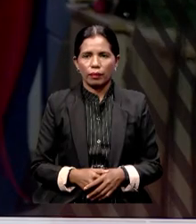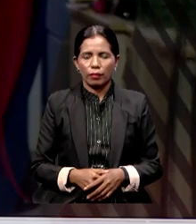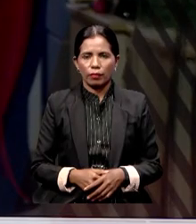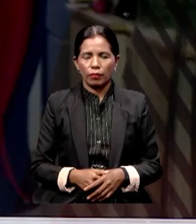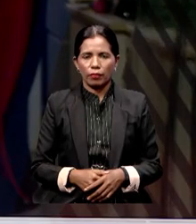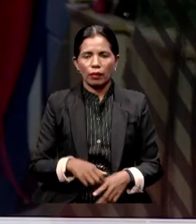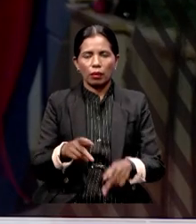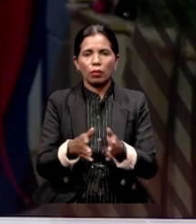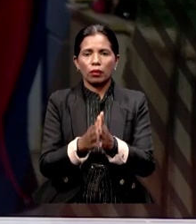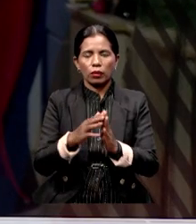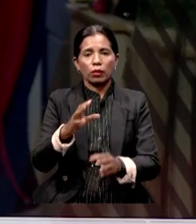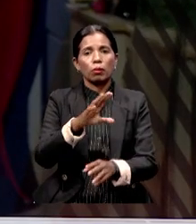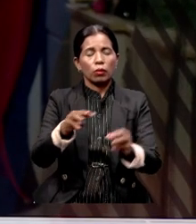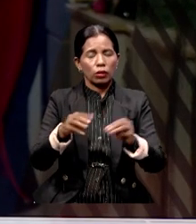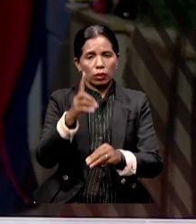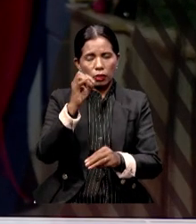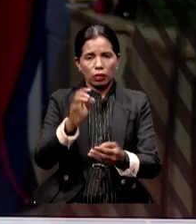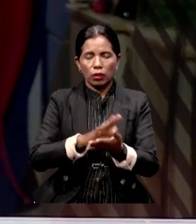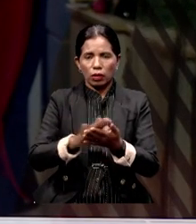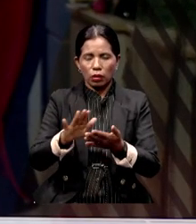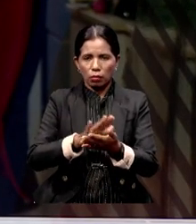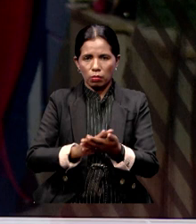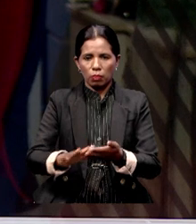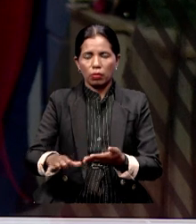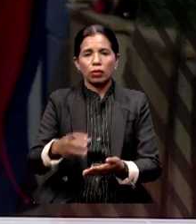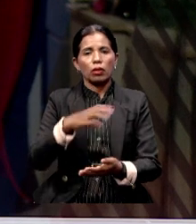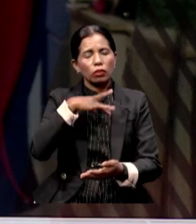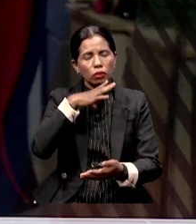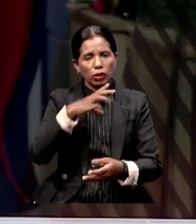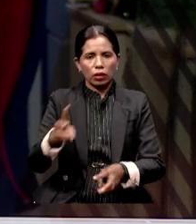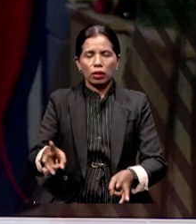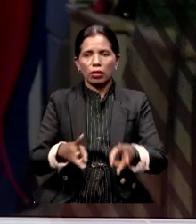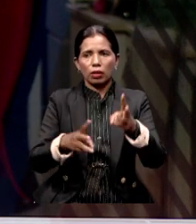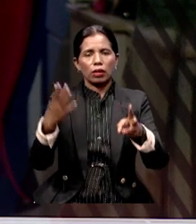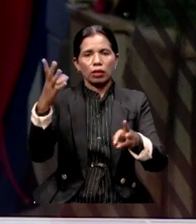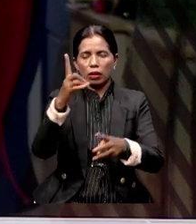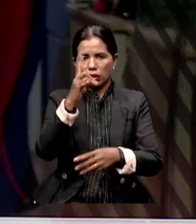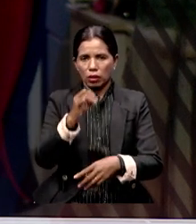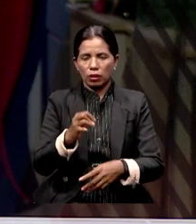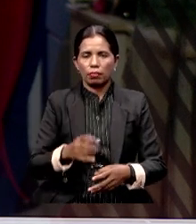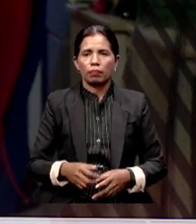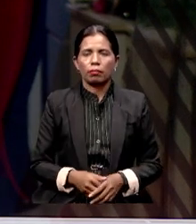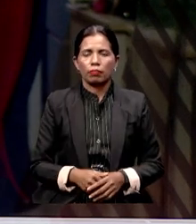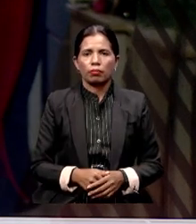Comunidade russa atrás do município de Dili, atua mostra Itahu, e estrada público e a capital Dili.